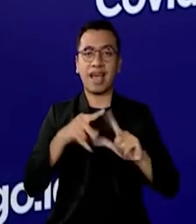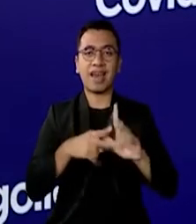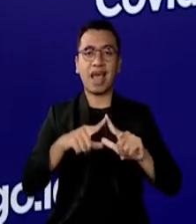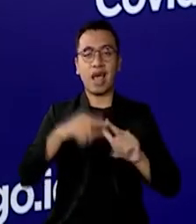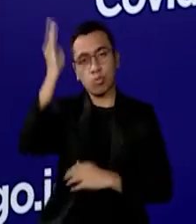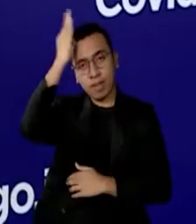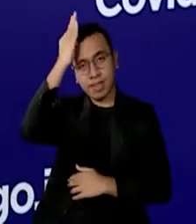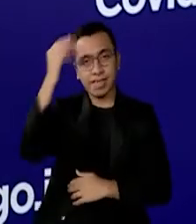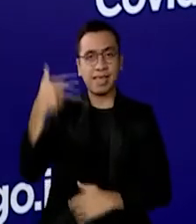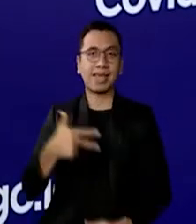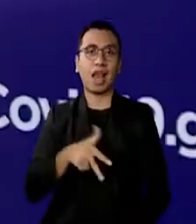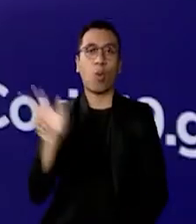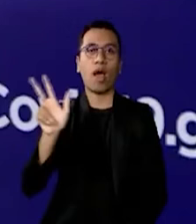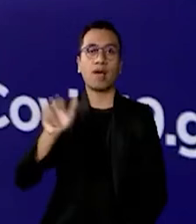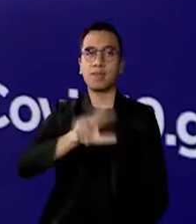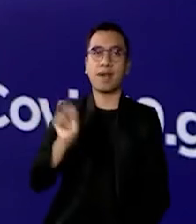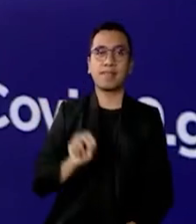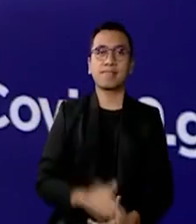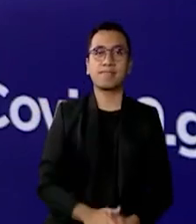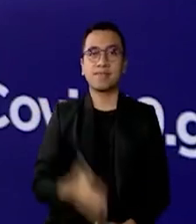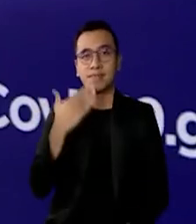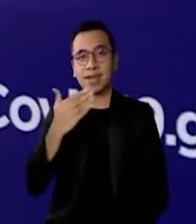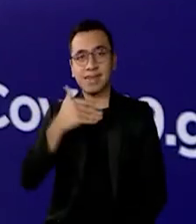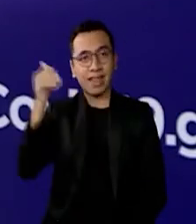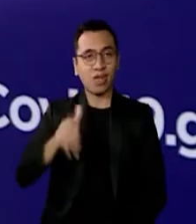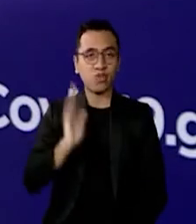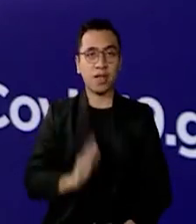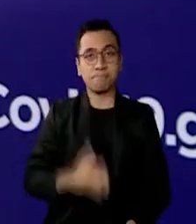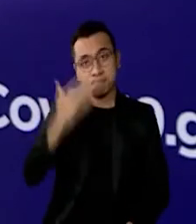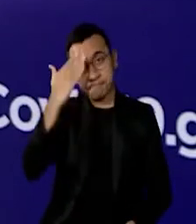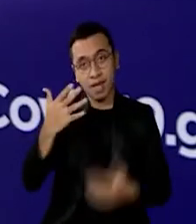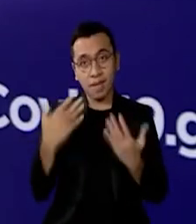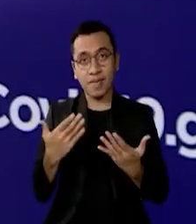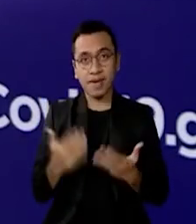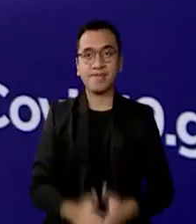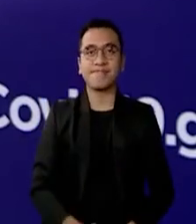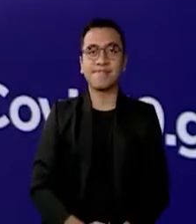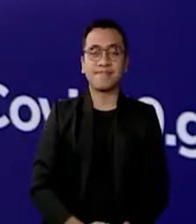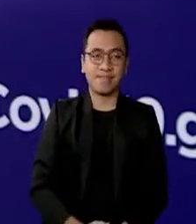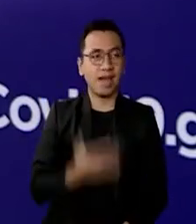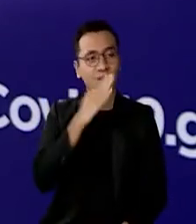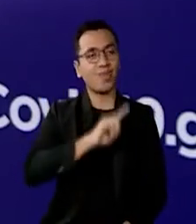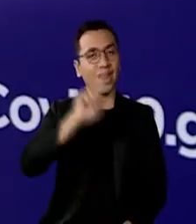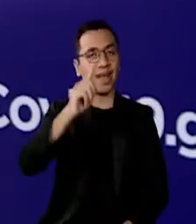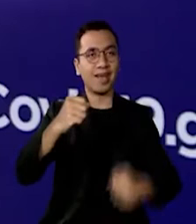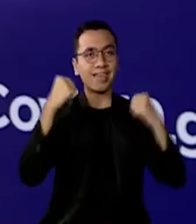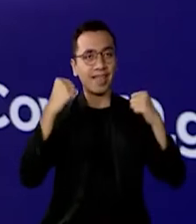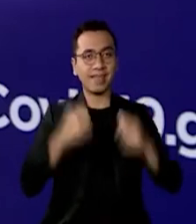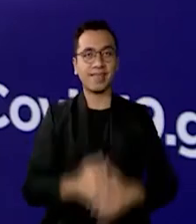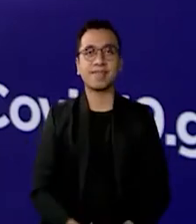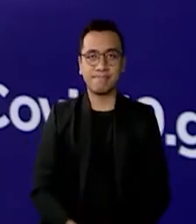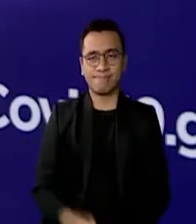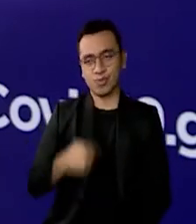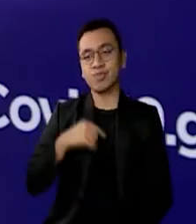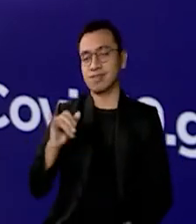Karawang Jawa Barat Terima kasih Ibu sudah hadir di studio siang hari ini gimana kabarnya Terima kasih Alhamdulillah sehat-sehat rezeki jika